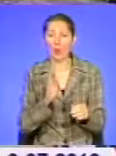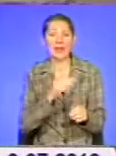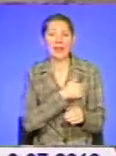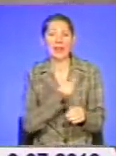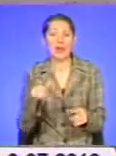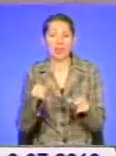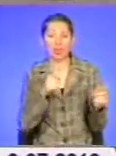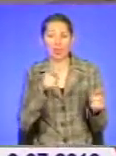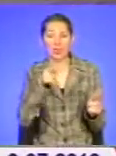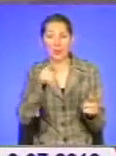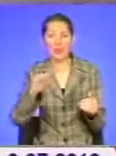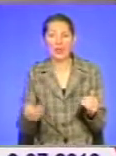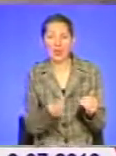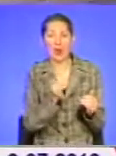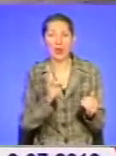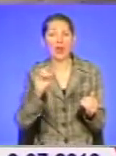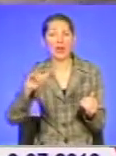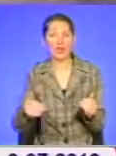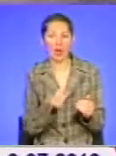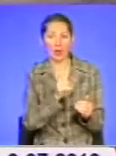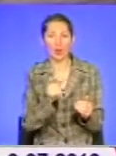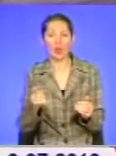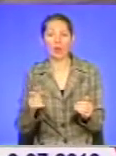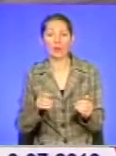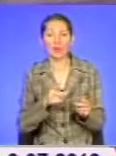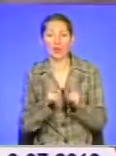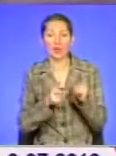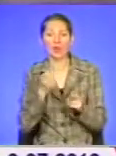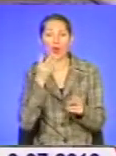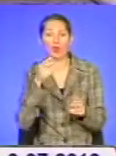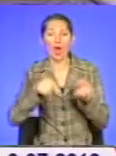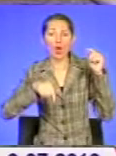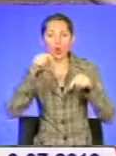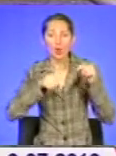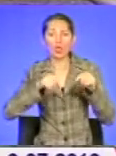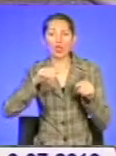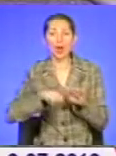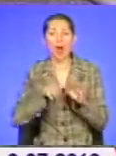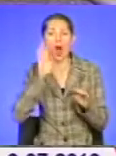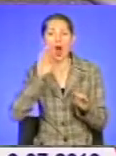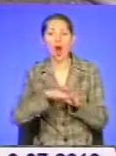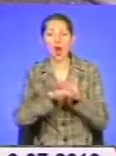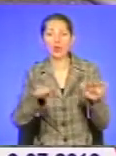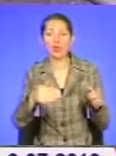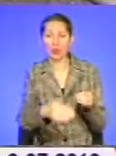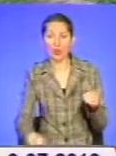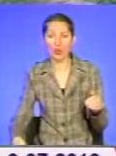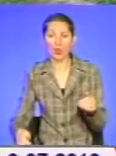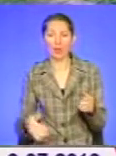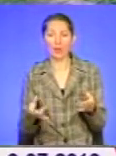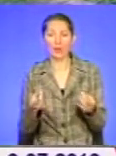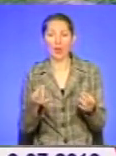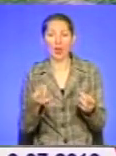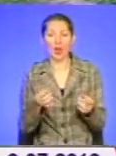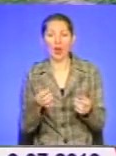ямі. Люди бідкаються, коли піде дощ, то калюжі просто в коліно, болото, моква, неможливо перейти. У підвалах застій